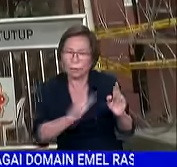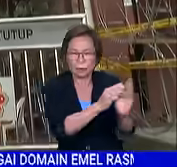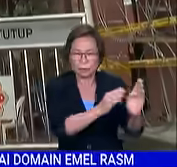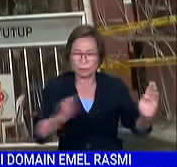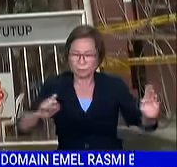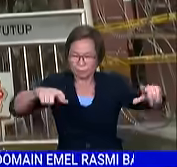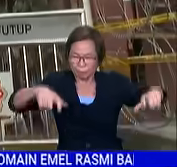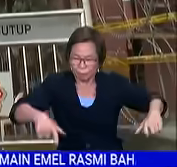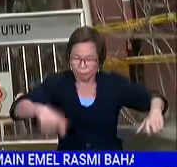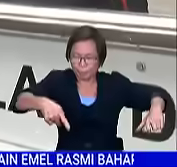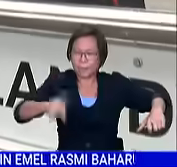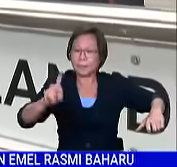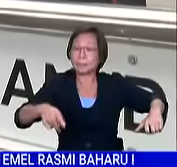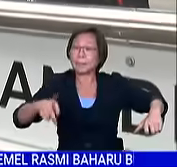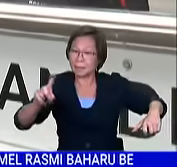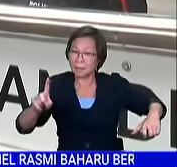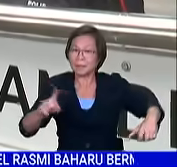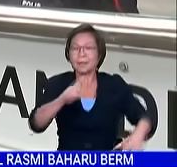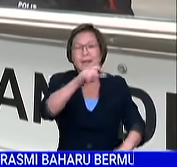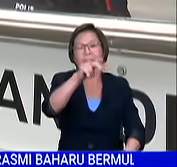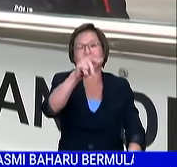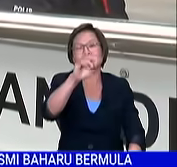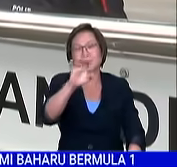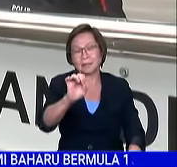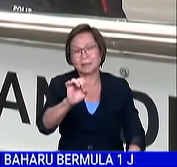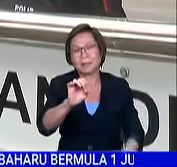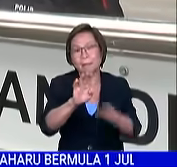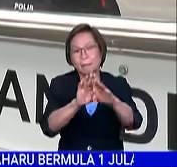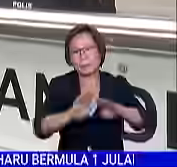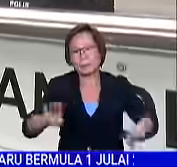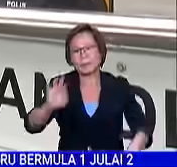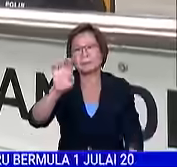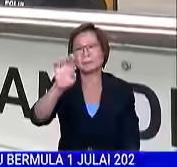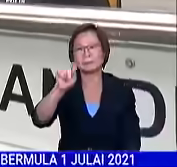tempoh PKPD ini dilaksanakan. Grace Aisyah Kedayan, Berita RTM.